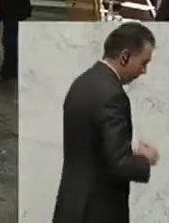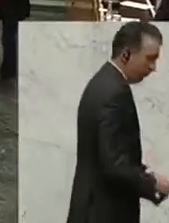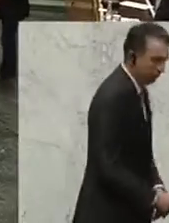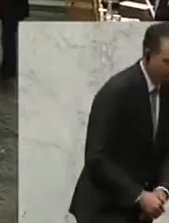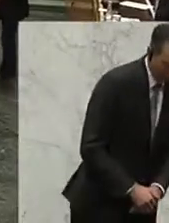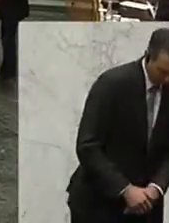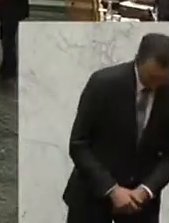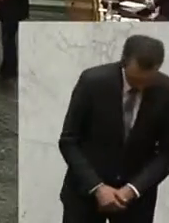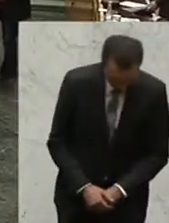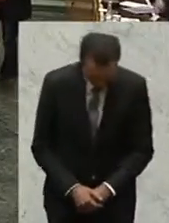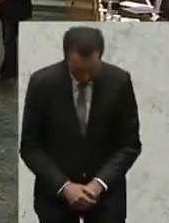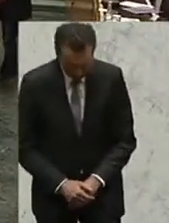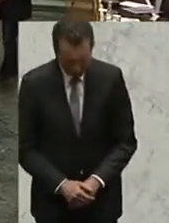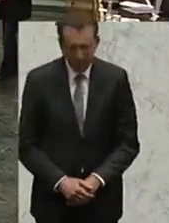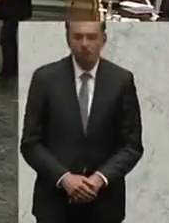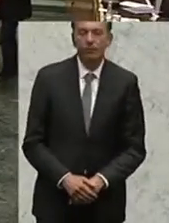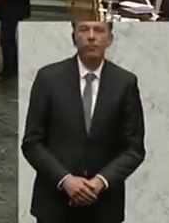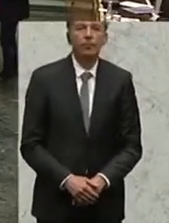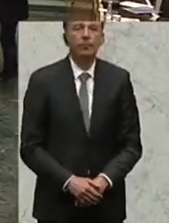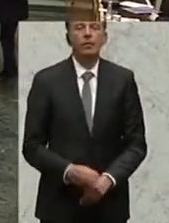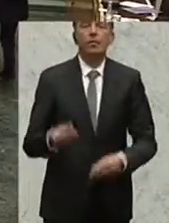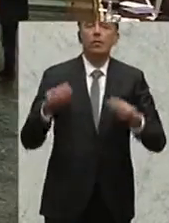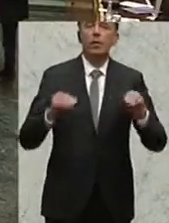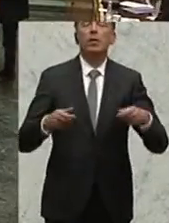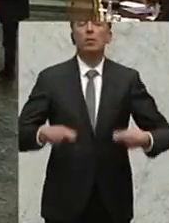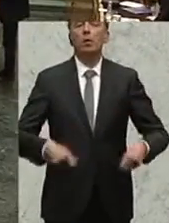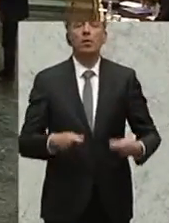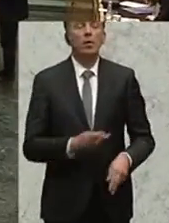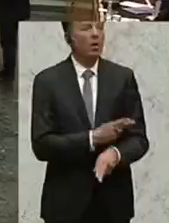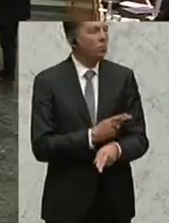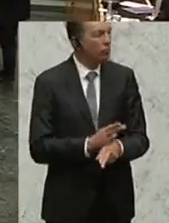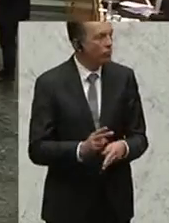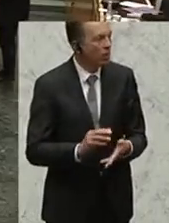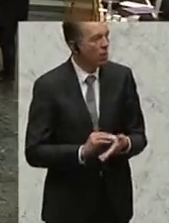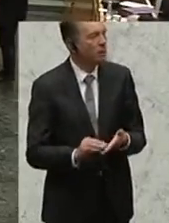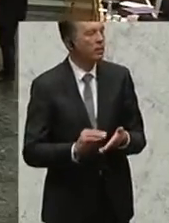Herr Präsident, werte Frau Staatssekretärin, Herr Minister, werte Kolleginnen und Kollegen.